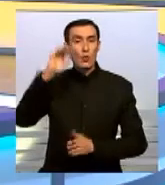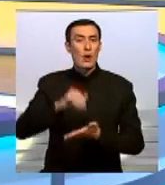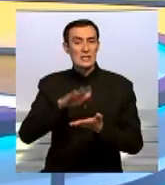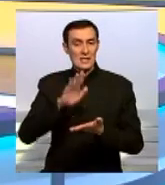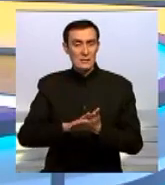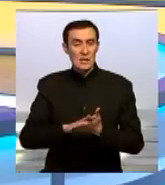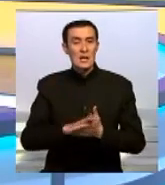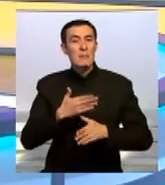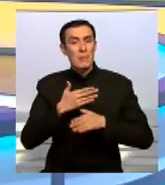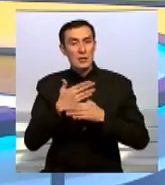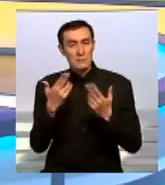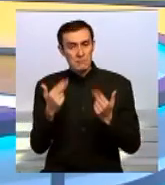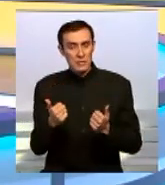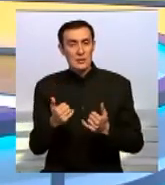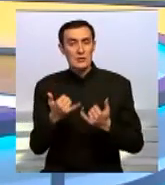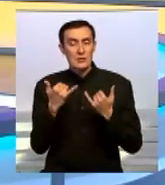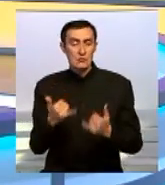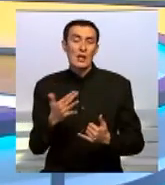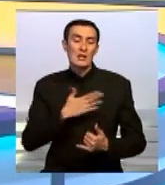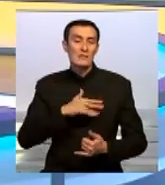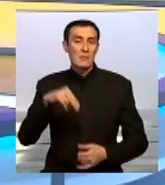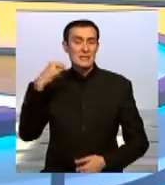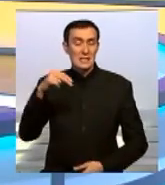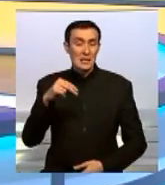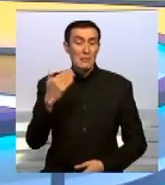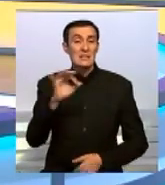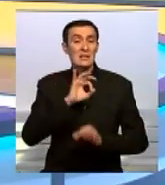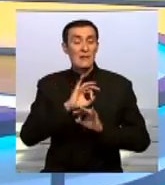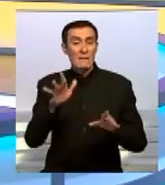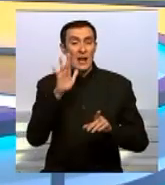и поддерживают начинания нашего президента. По их словам,